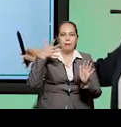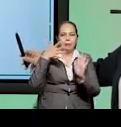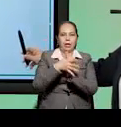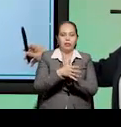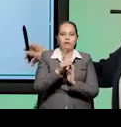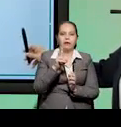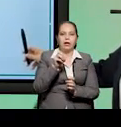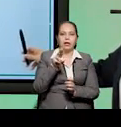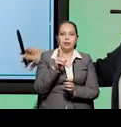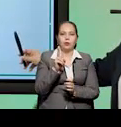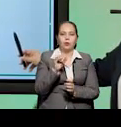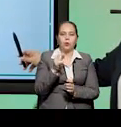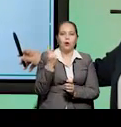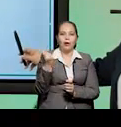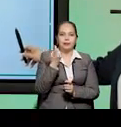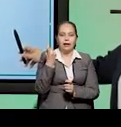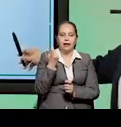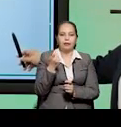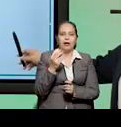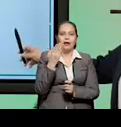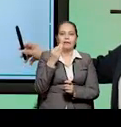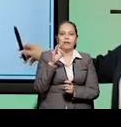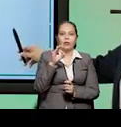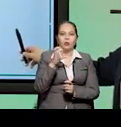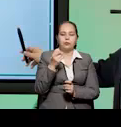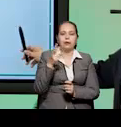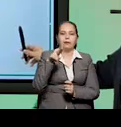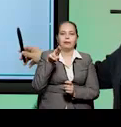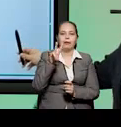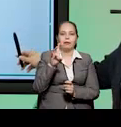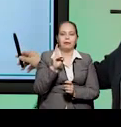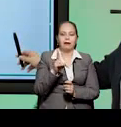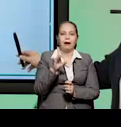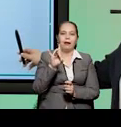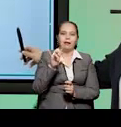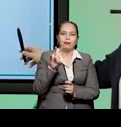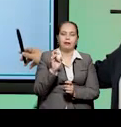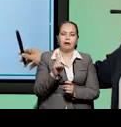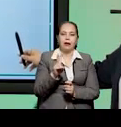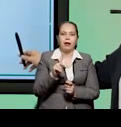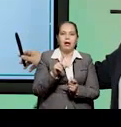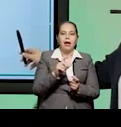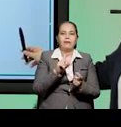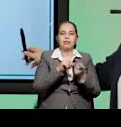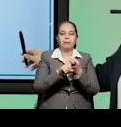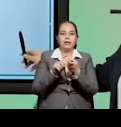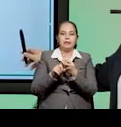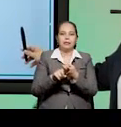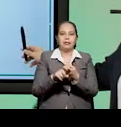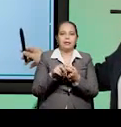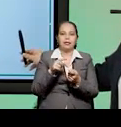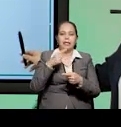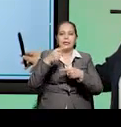Проникнув в клетку хозяина, вирусная ДНК или РНК взаимодействует с